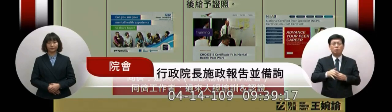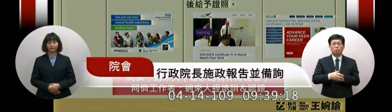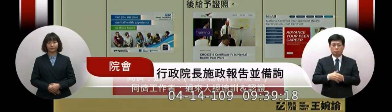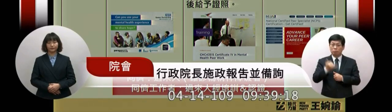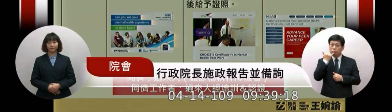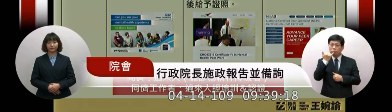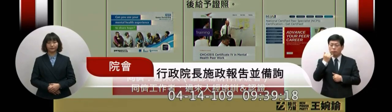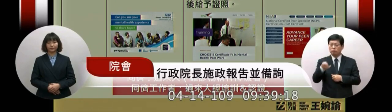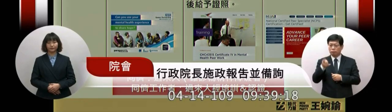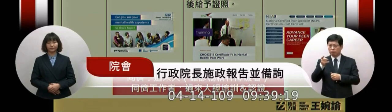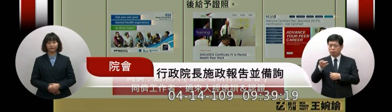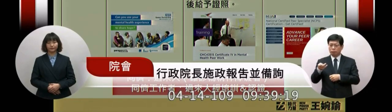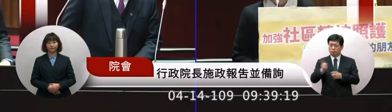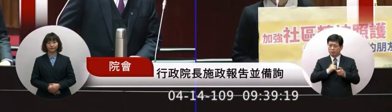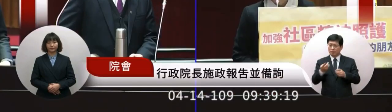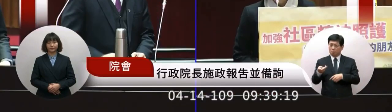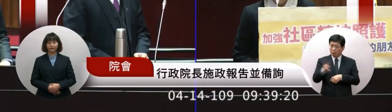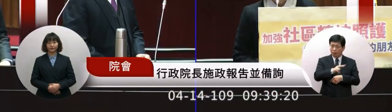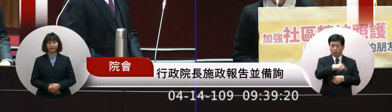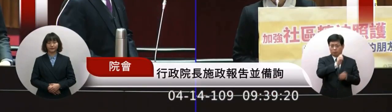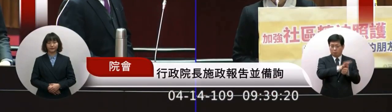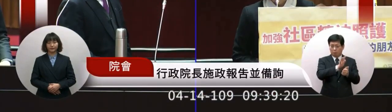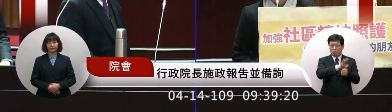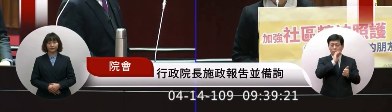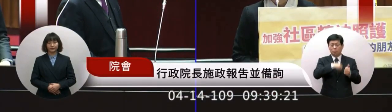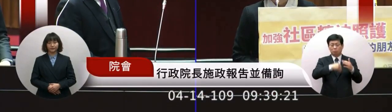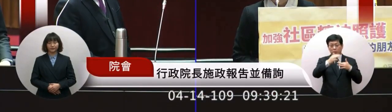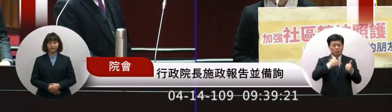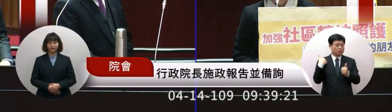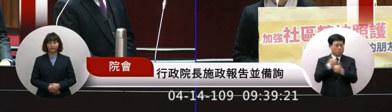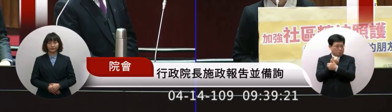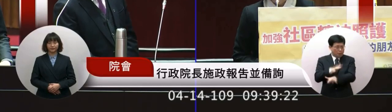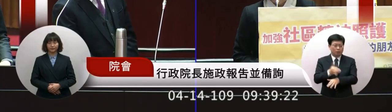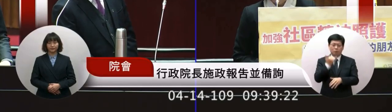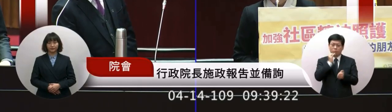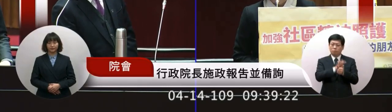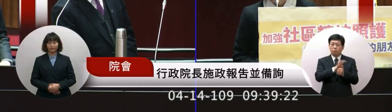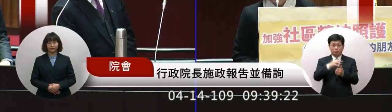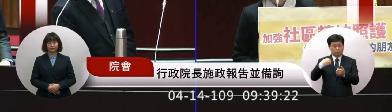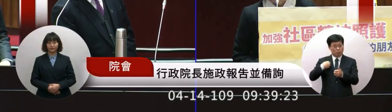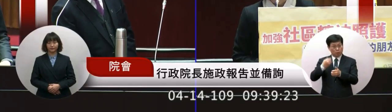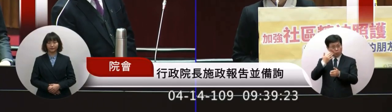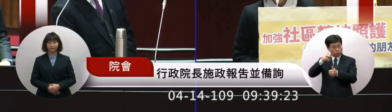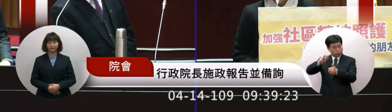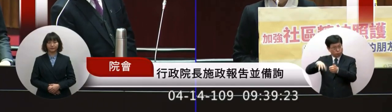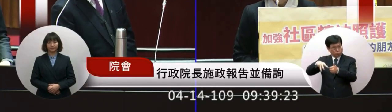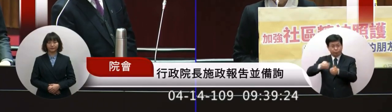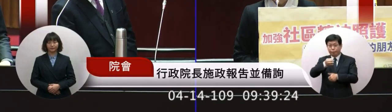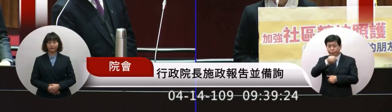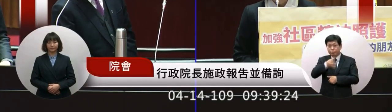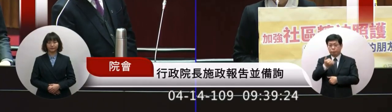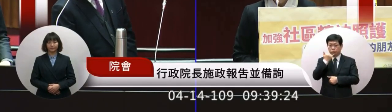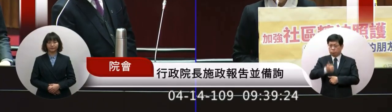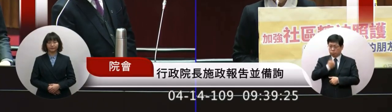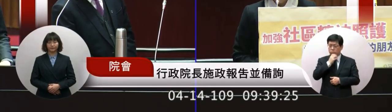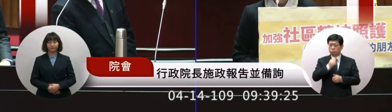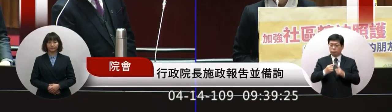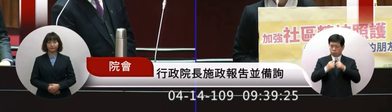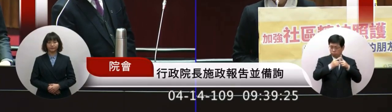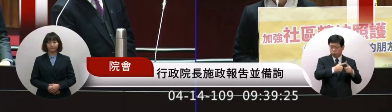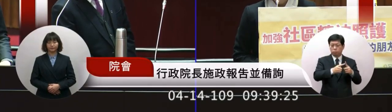比较稳定的时期之后，他可以去协助其他精神病患者，以过来人的经验去协助，然后同时透过这个专业的训练之后给予他们实际的协助